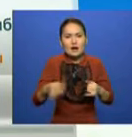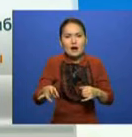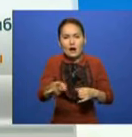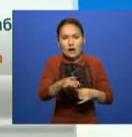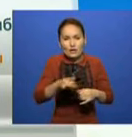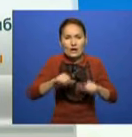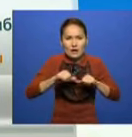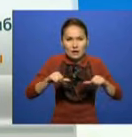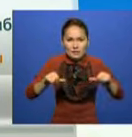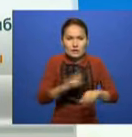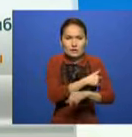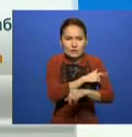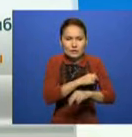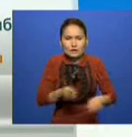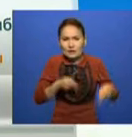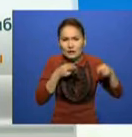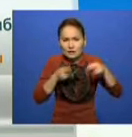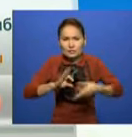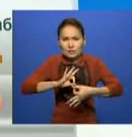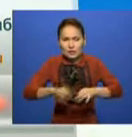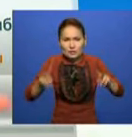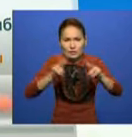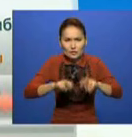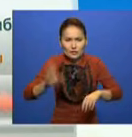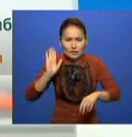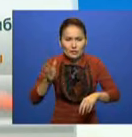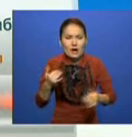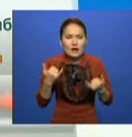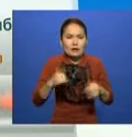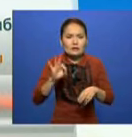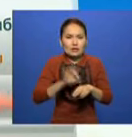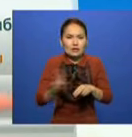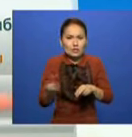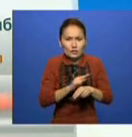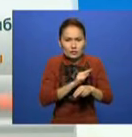жоқ. Ауруханалар кезінде науқастарды қабылдап, ем-шара